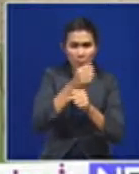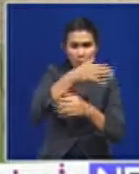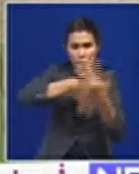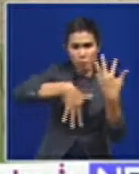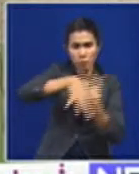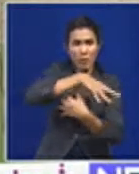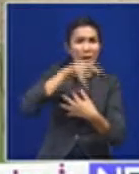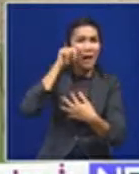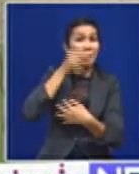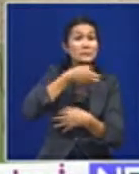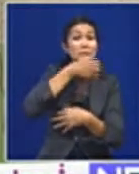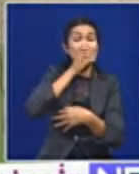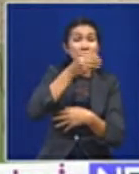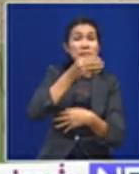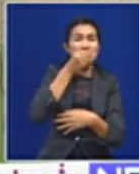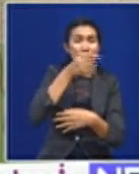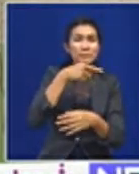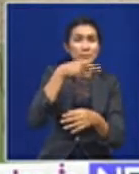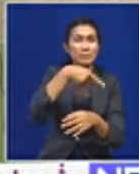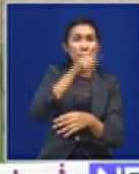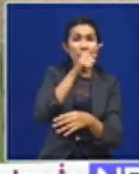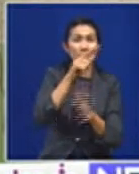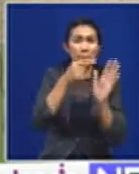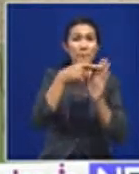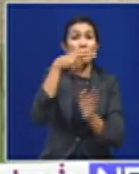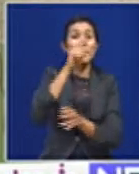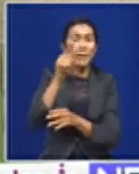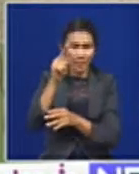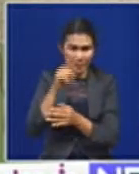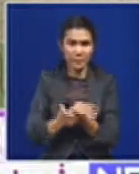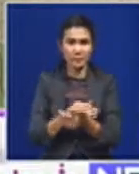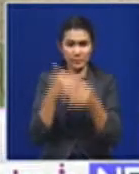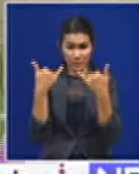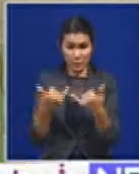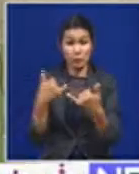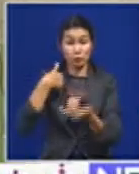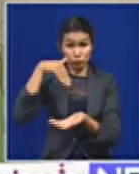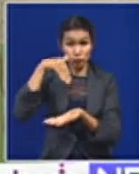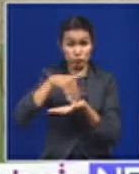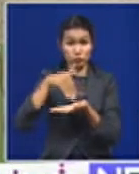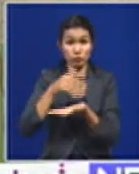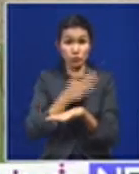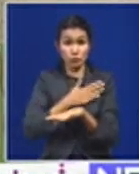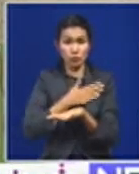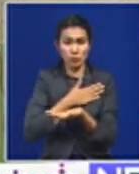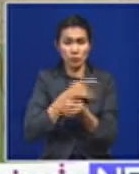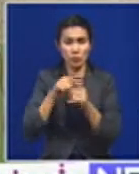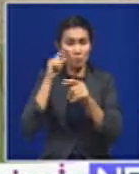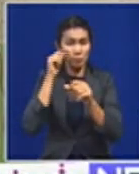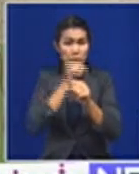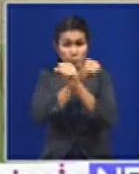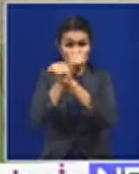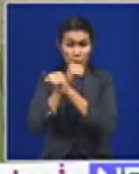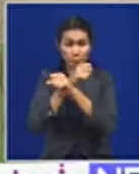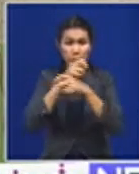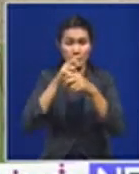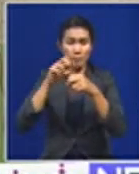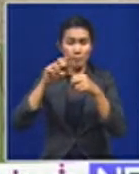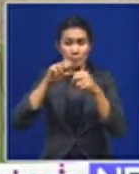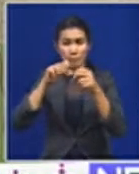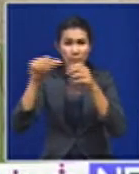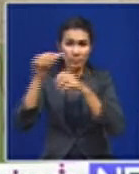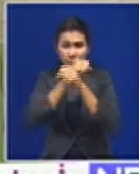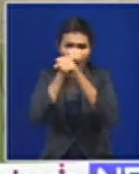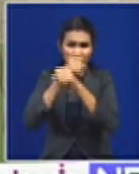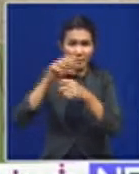นหลัก ณขณะนี้จังหวัดประจวบคีรีขันธ์ของเราโดยศูนย์ป้องกันและแก้ไขปัญหาภัยแล้งนะ